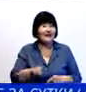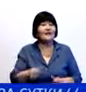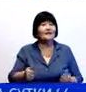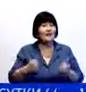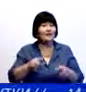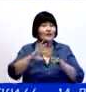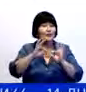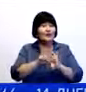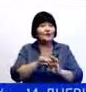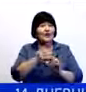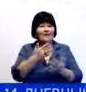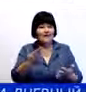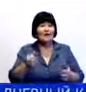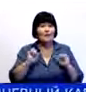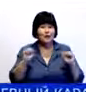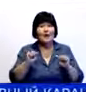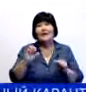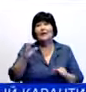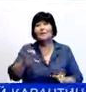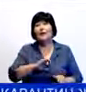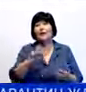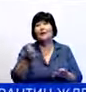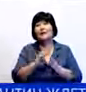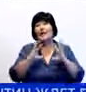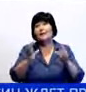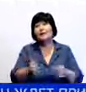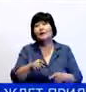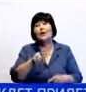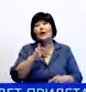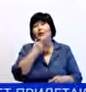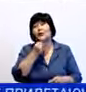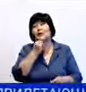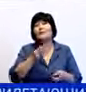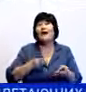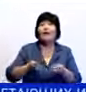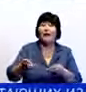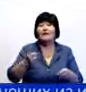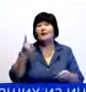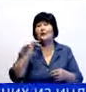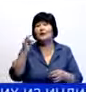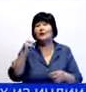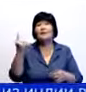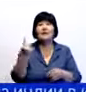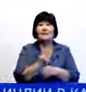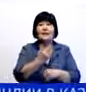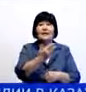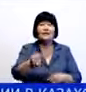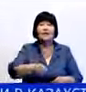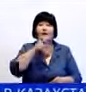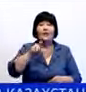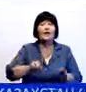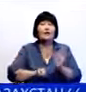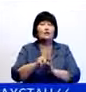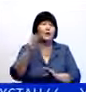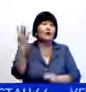этим сложнейшим видом спорта. Серебряный призер чемпионата мира по фигурному катанию, которая первой в истории на мировом первенстве среди взрослых